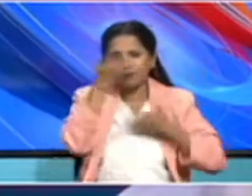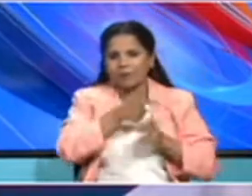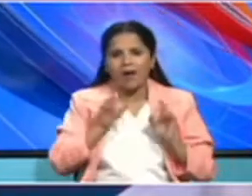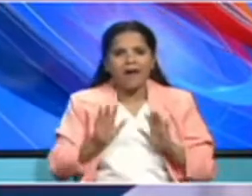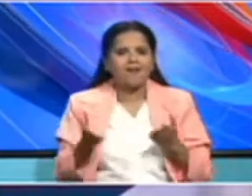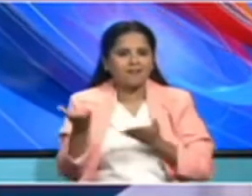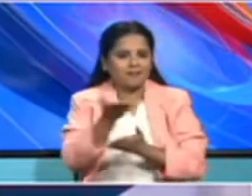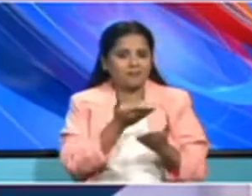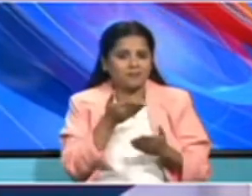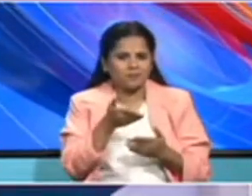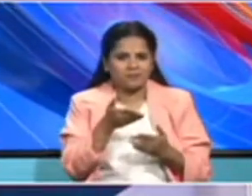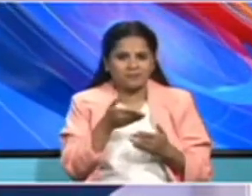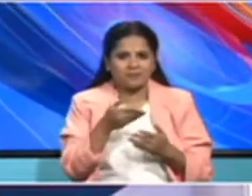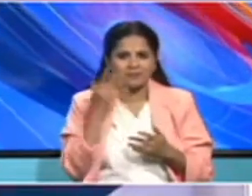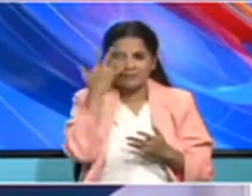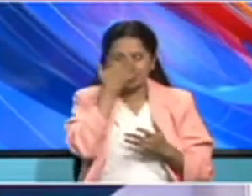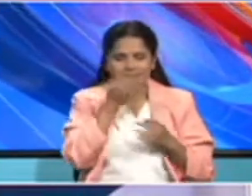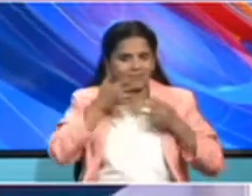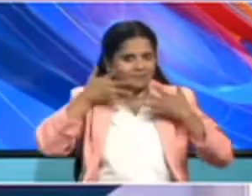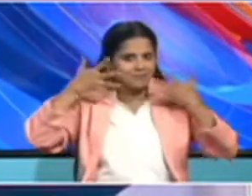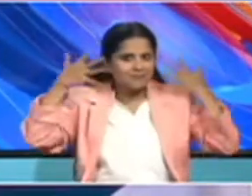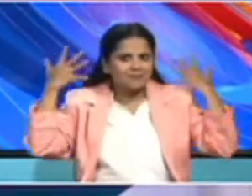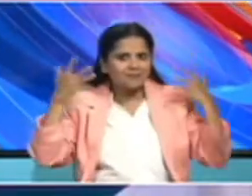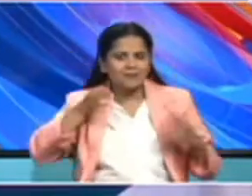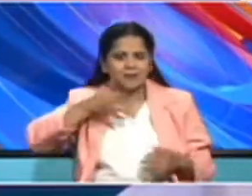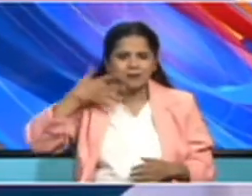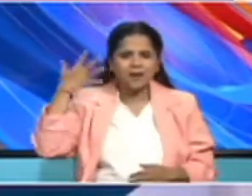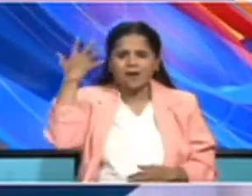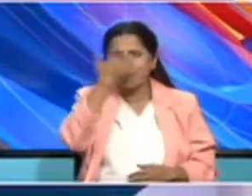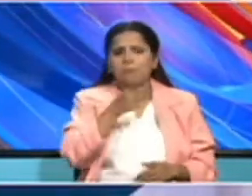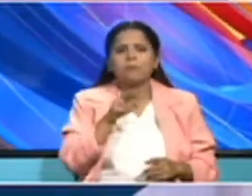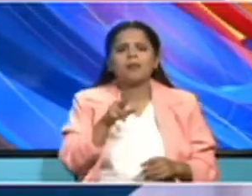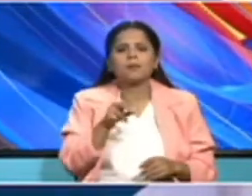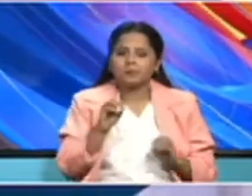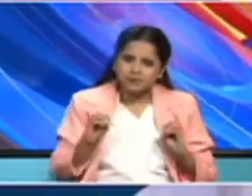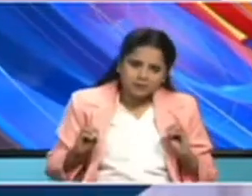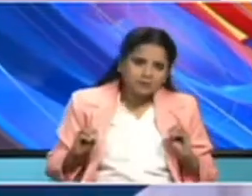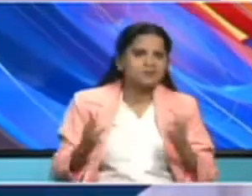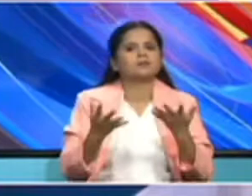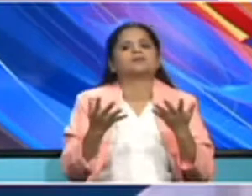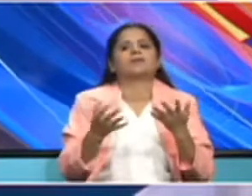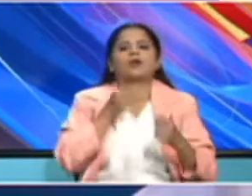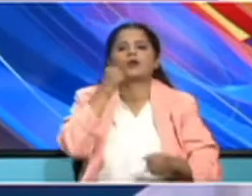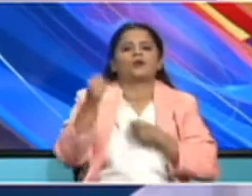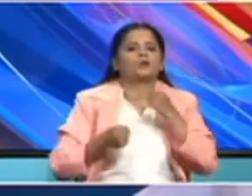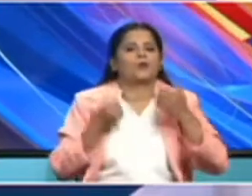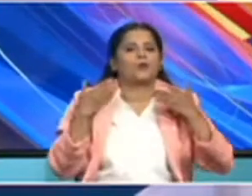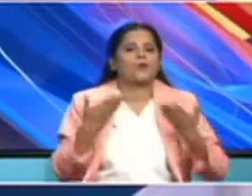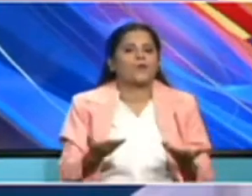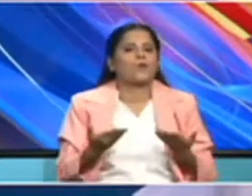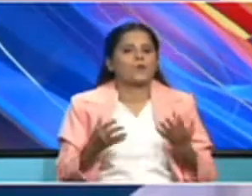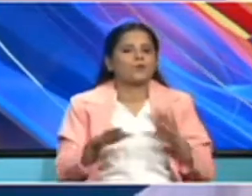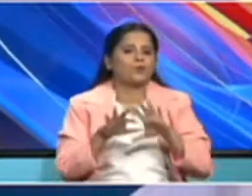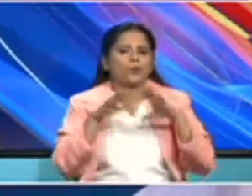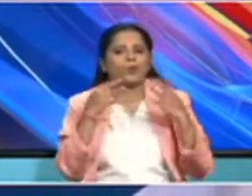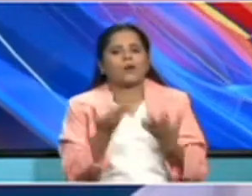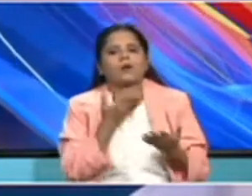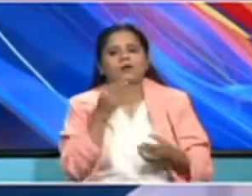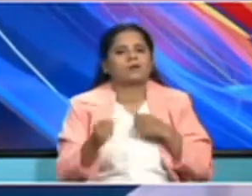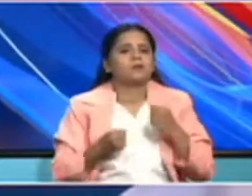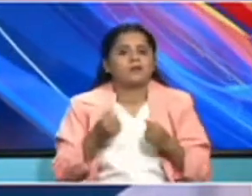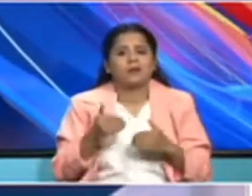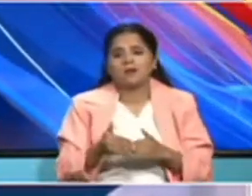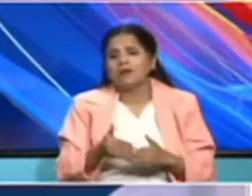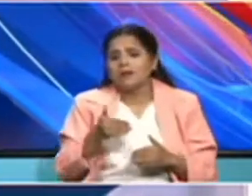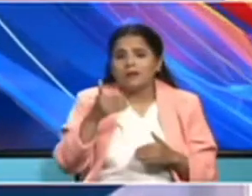ये चमक आगाज है खेल की दुनिया के